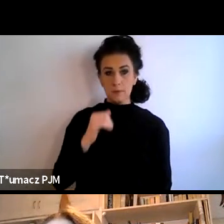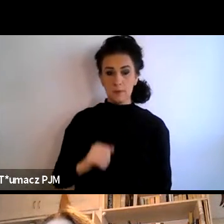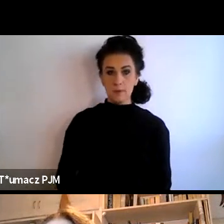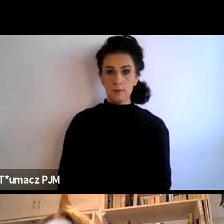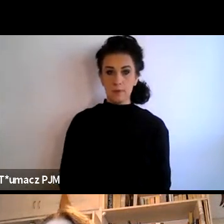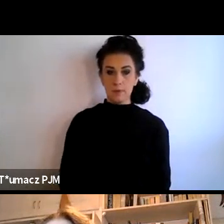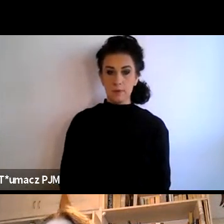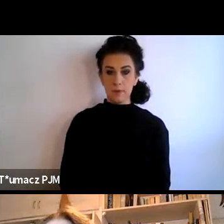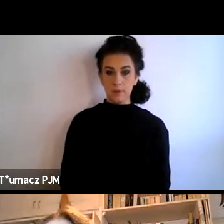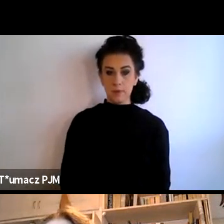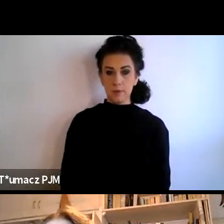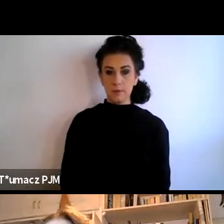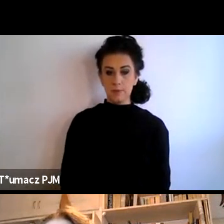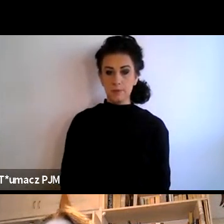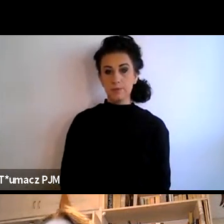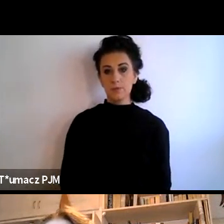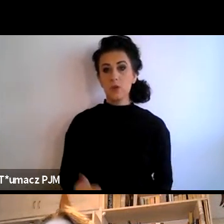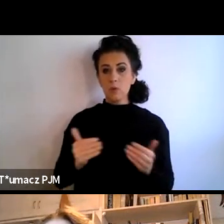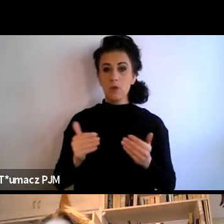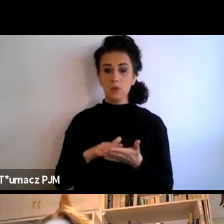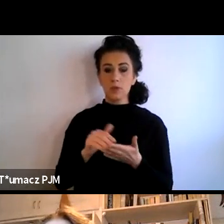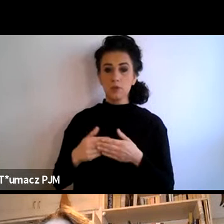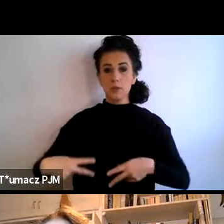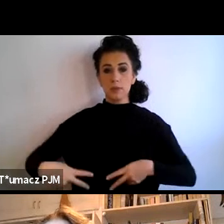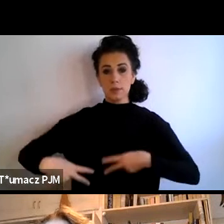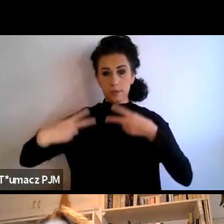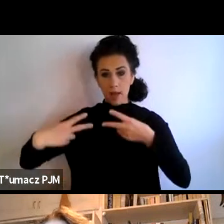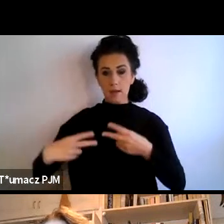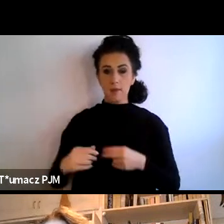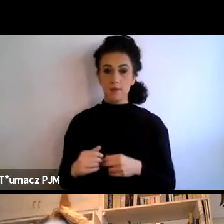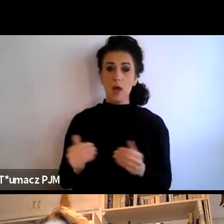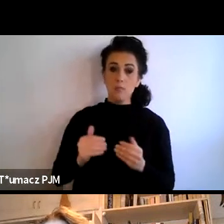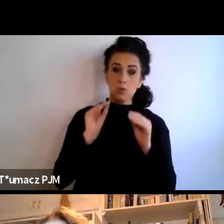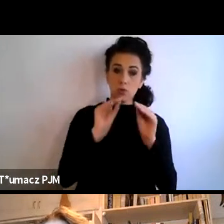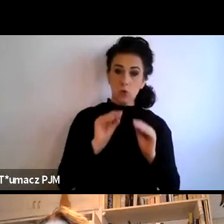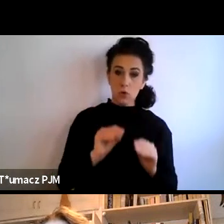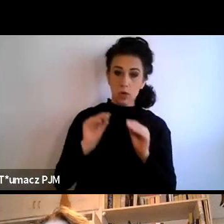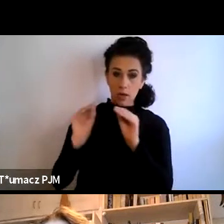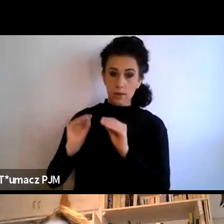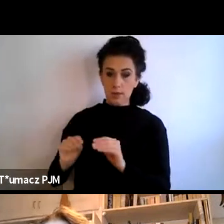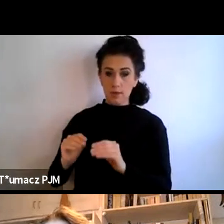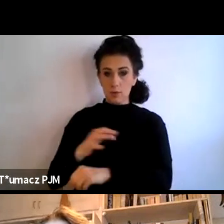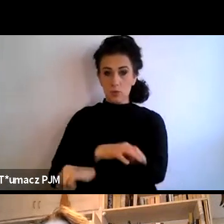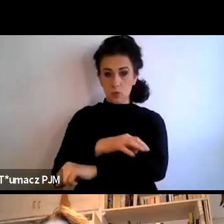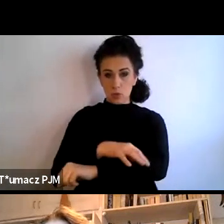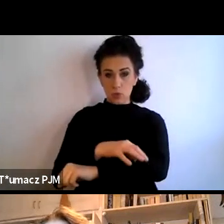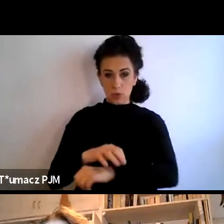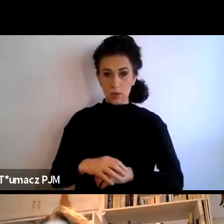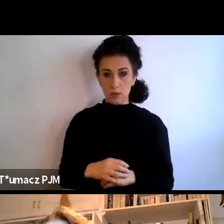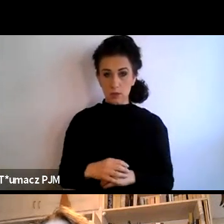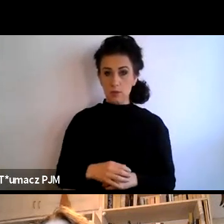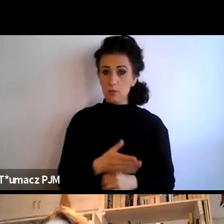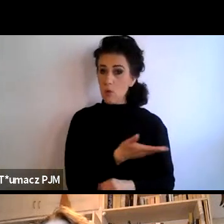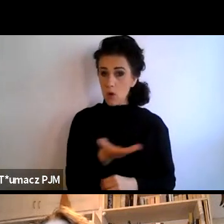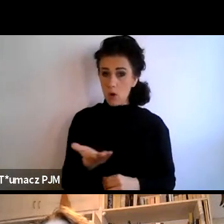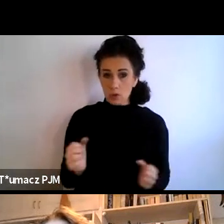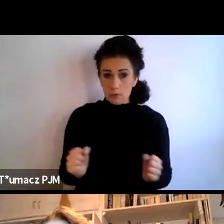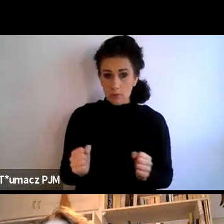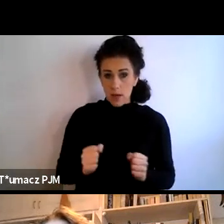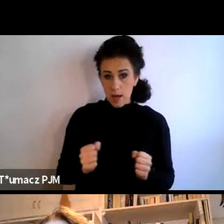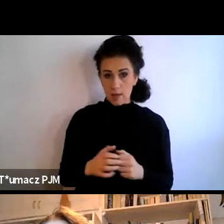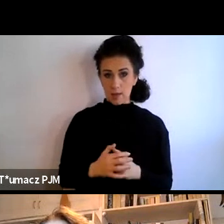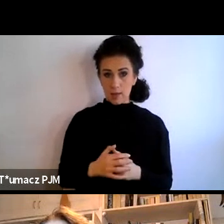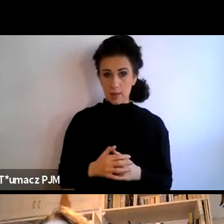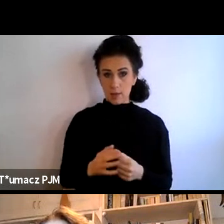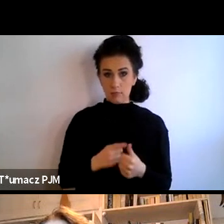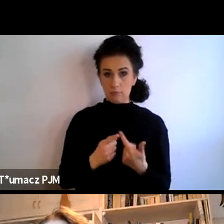żeby może właśnie tak zdalnie, może właśnie jakieś takie, nie wiem, szkolenia dla tych studentów, żeby oni się tego nie bali, żeby nie myśleli po prostu, że to nie